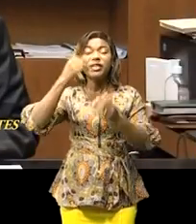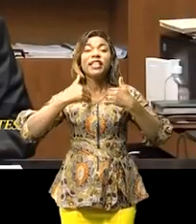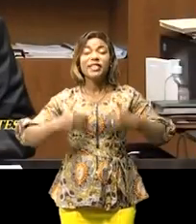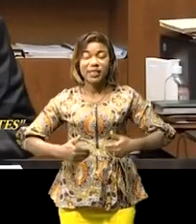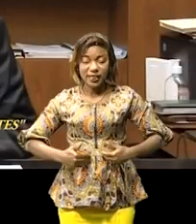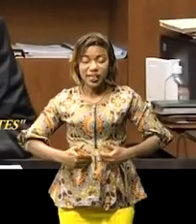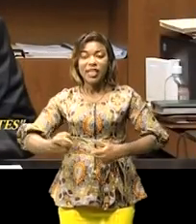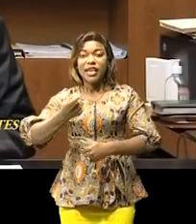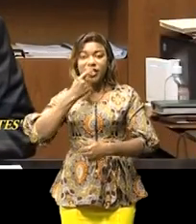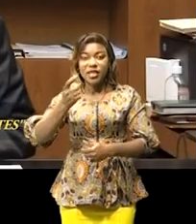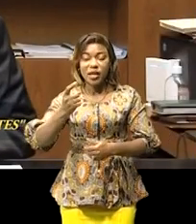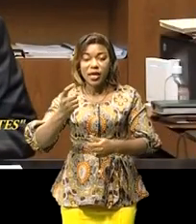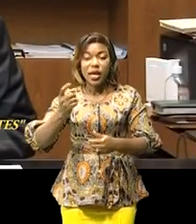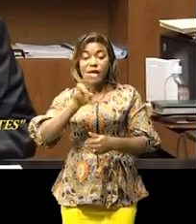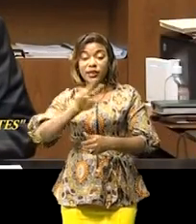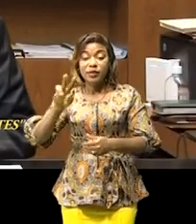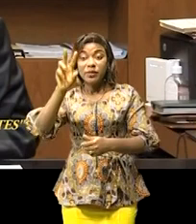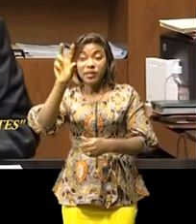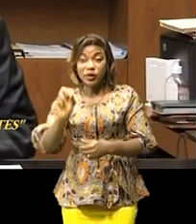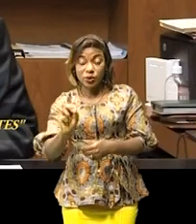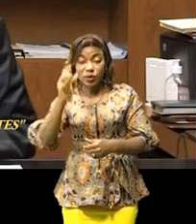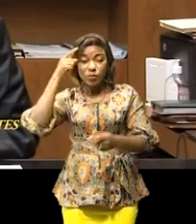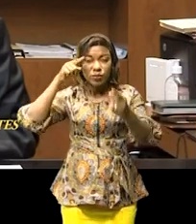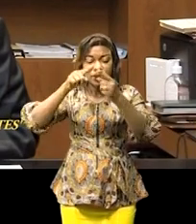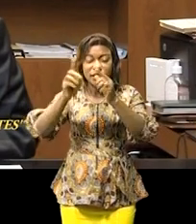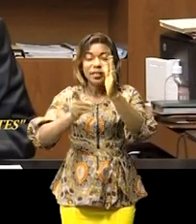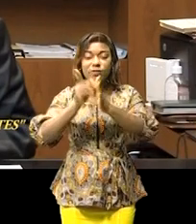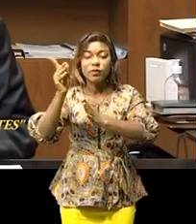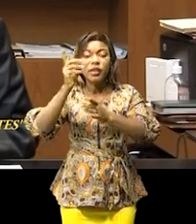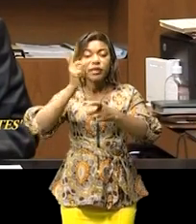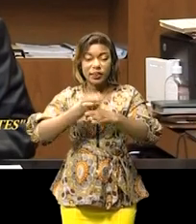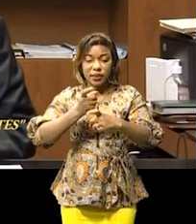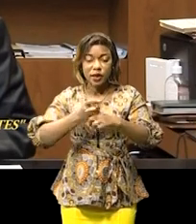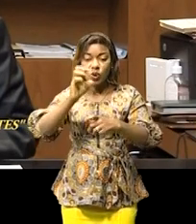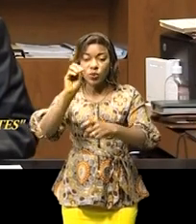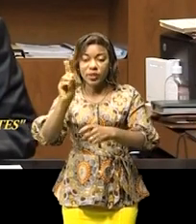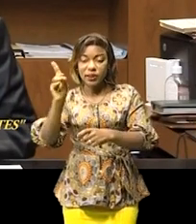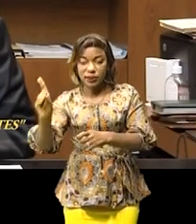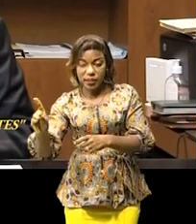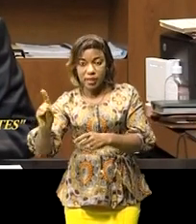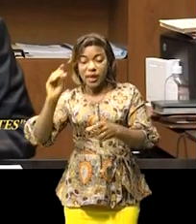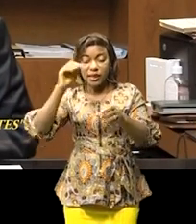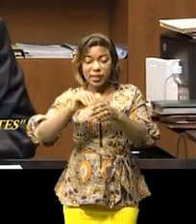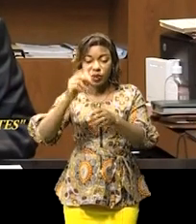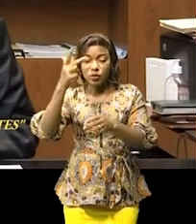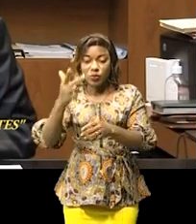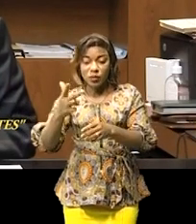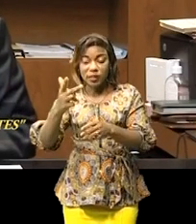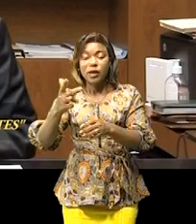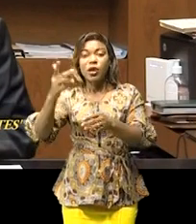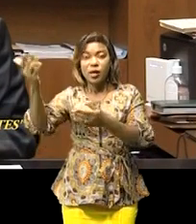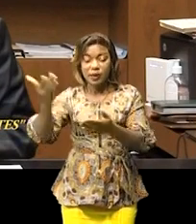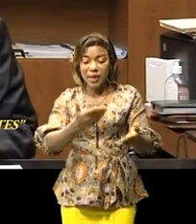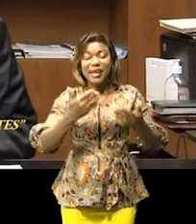fixé l'horizon 2030 pour atteindre les objectifs de développement durable ODD dont le troisième se rapporte à